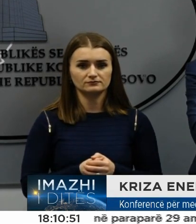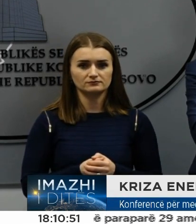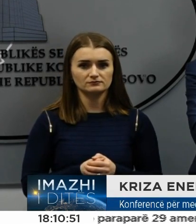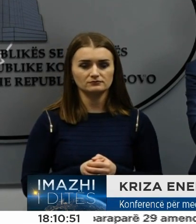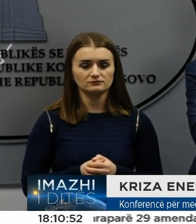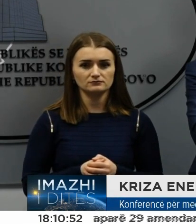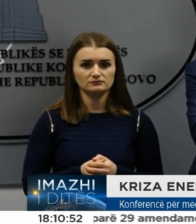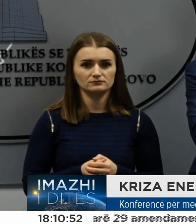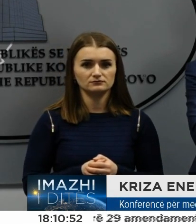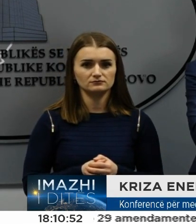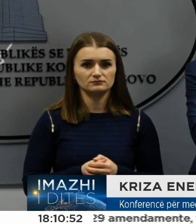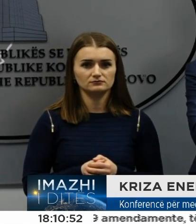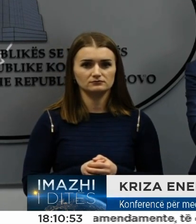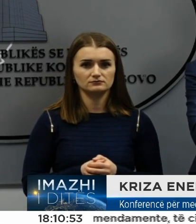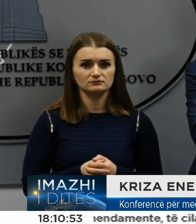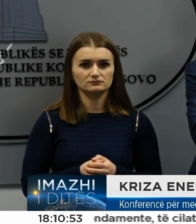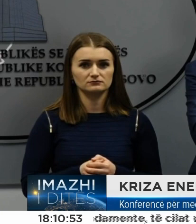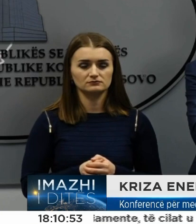Ajo është